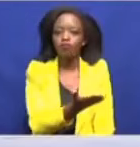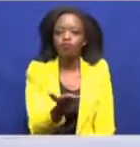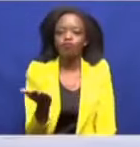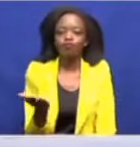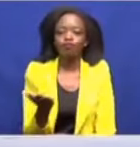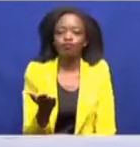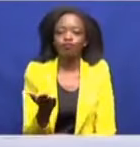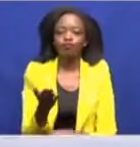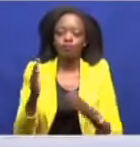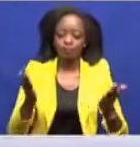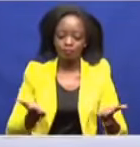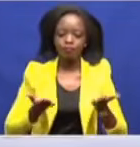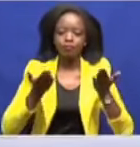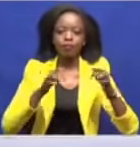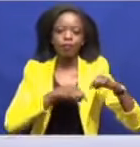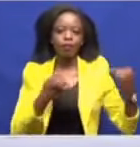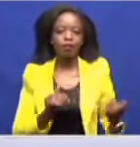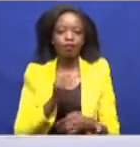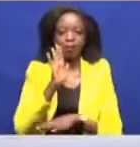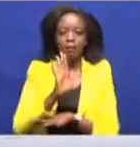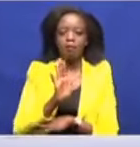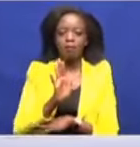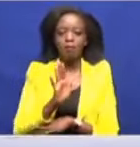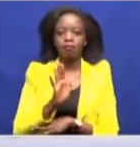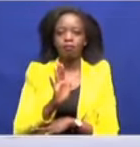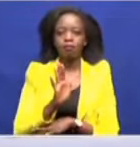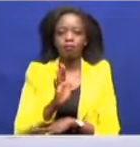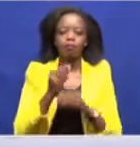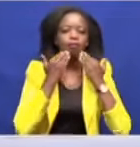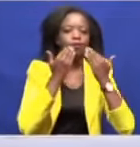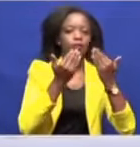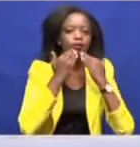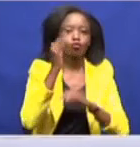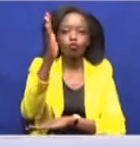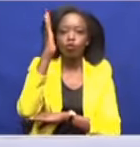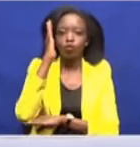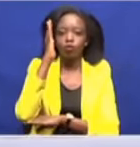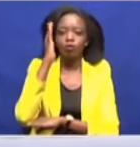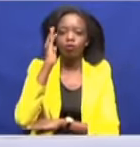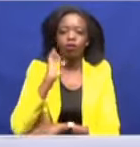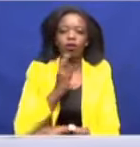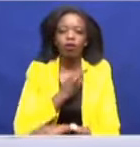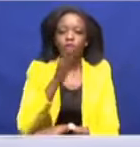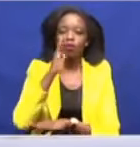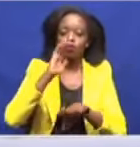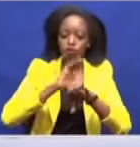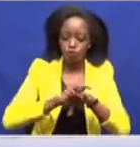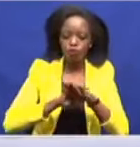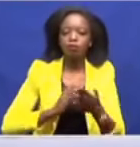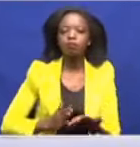Awe nanyi. Inueni mioyo. Tumeinua kwa Bwana. Tumshukuru Bwana Mungu wetu. Ni vema na